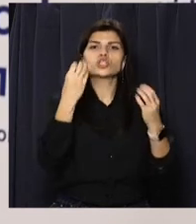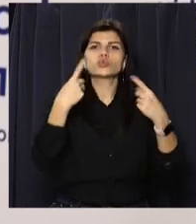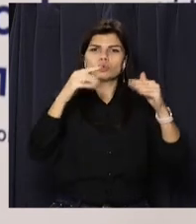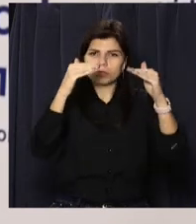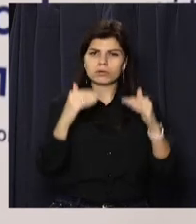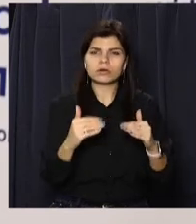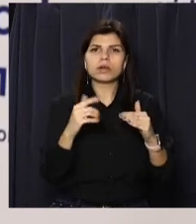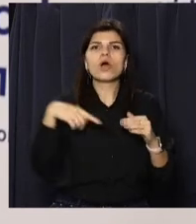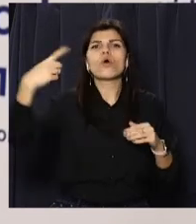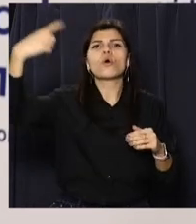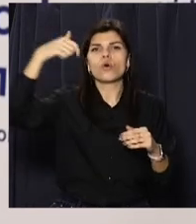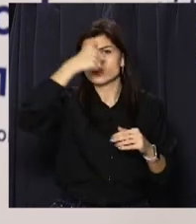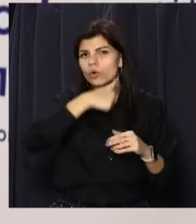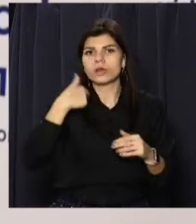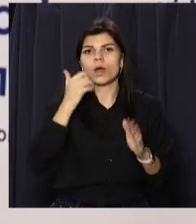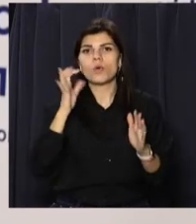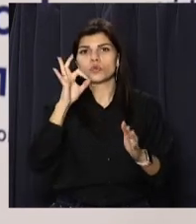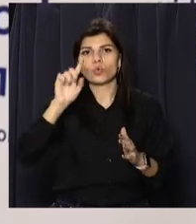і наступні роки це вже буде